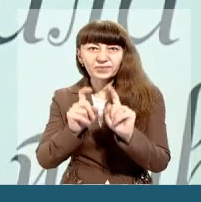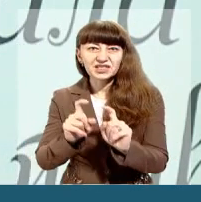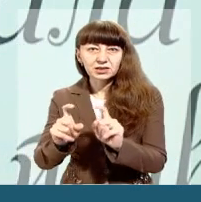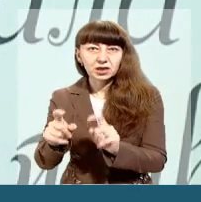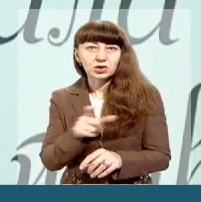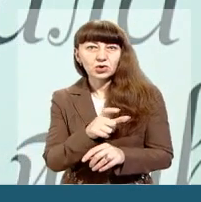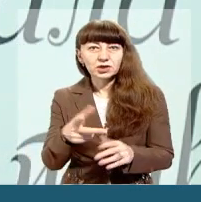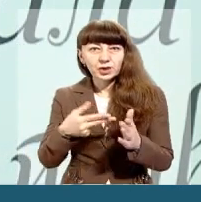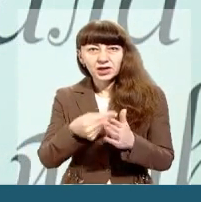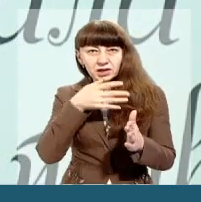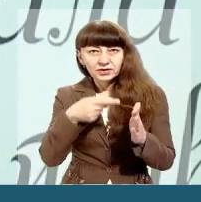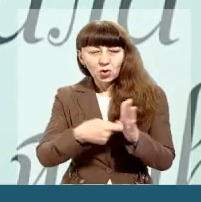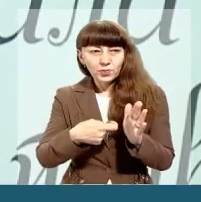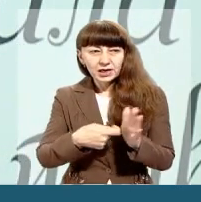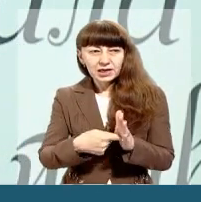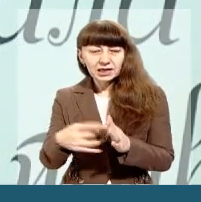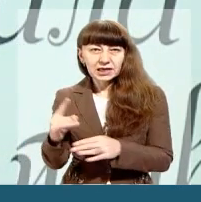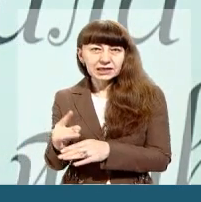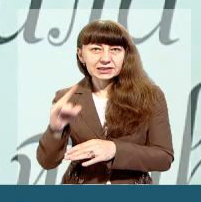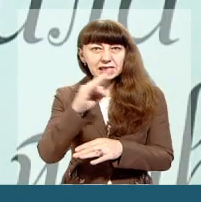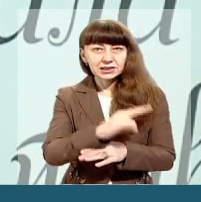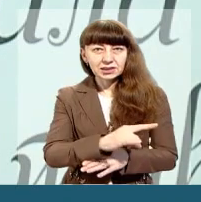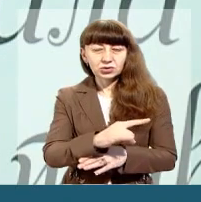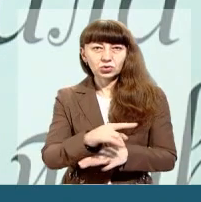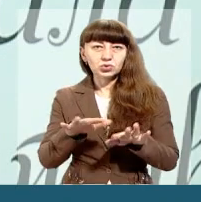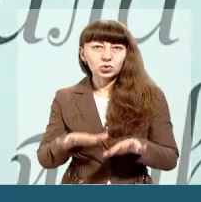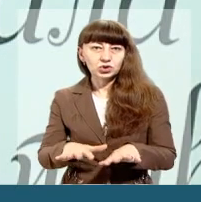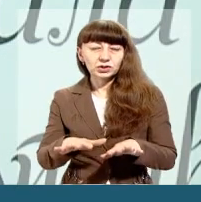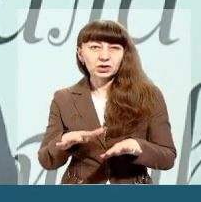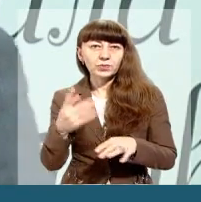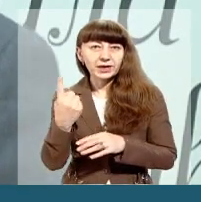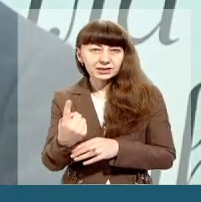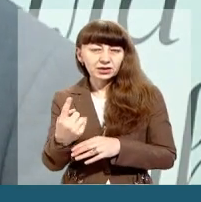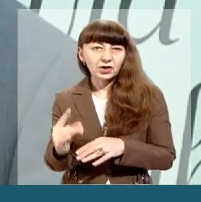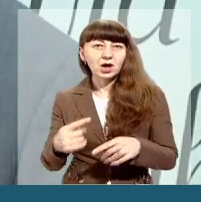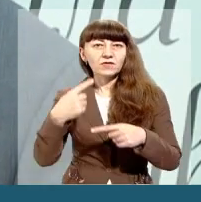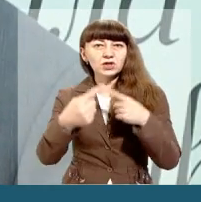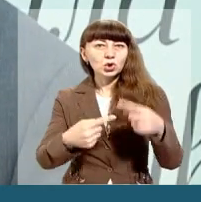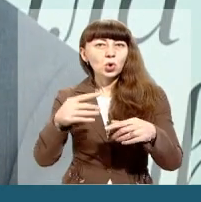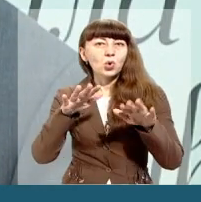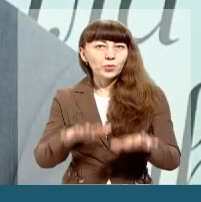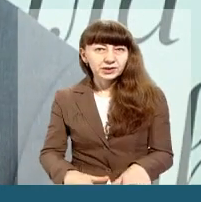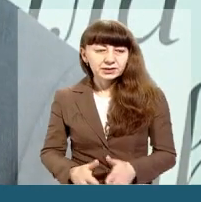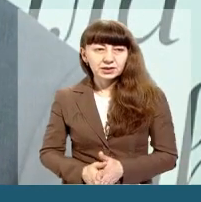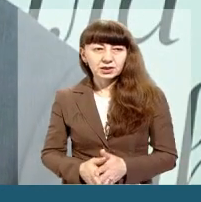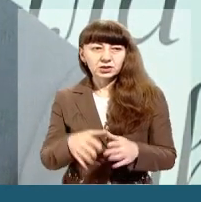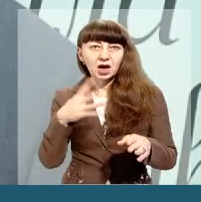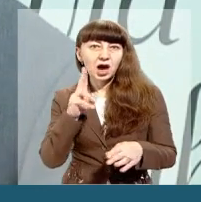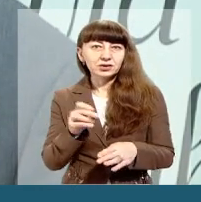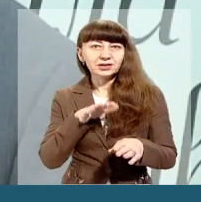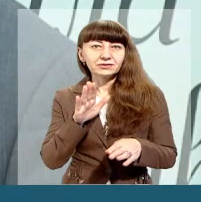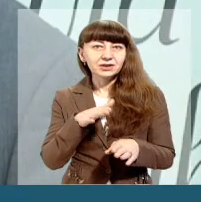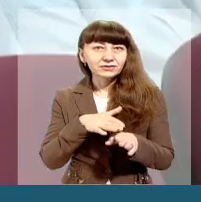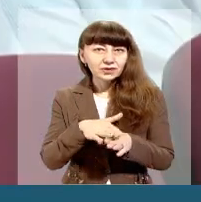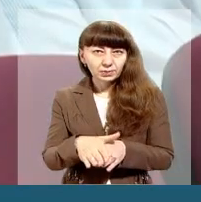Они заплатили за свой билет и летят из одной точки в другую. И как ты выполнишь свою работу, как четко и правильно ты поставишь,